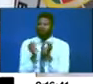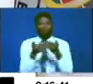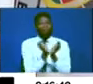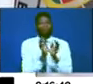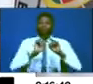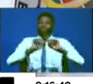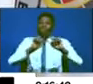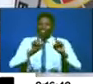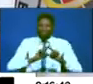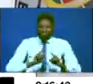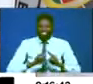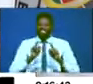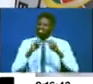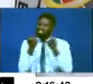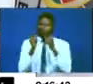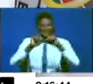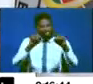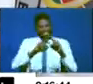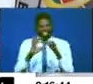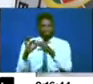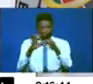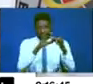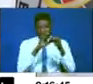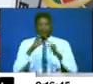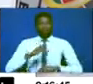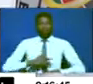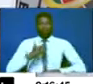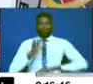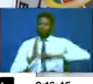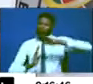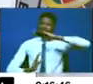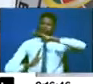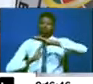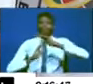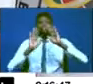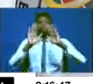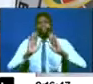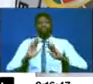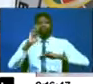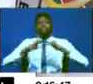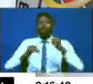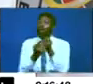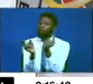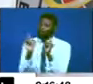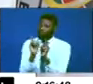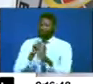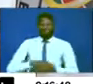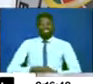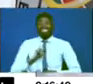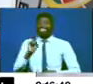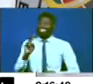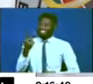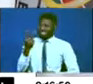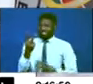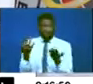zote. Hilo ni jambo ambalo kwamba ni muhimu zaidi kuliko lolote jingine. Pili, tumekuwa katika mstari